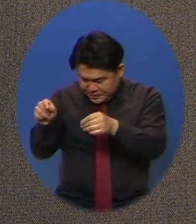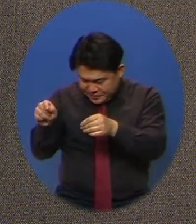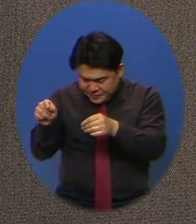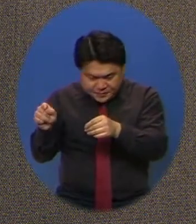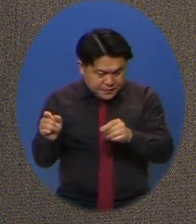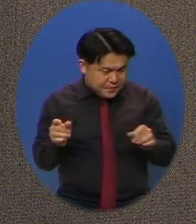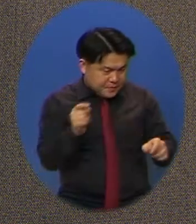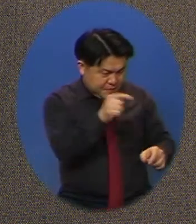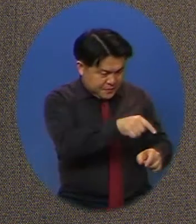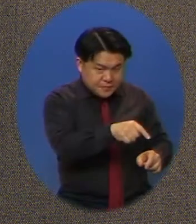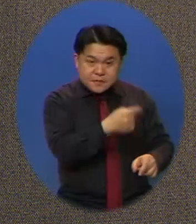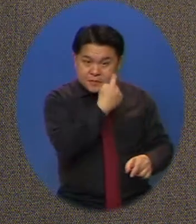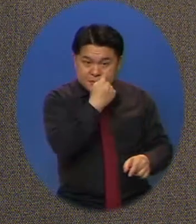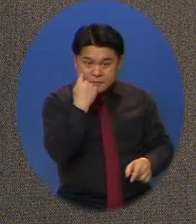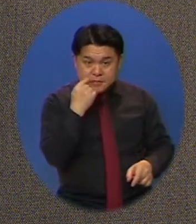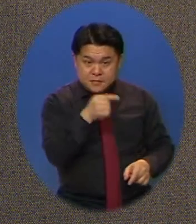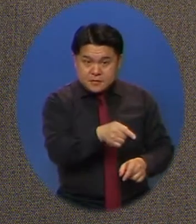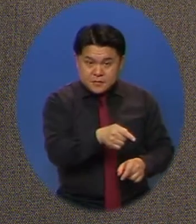여러 이제